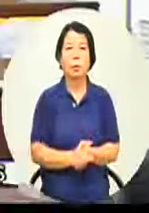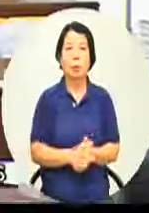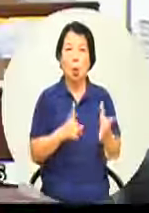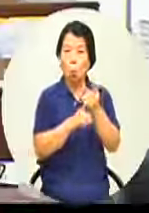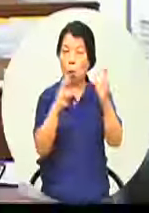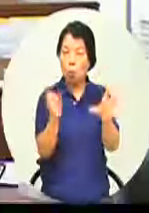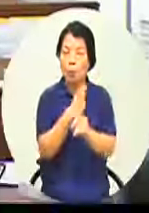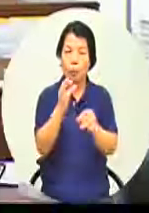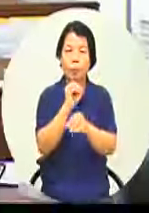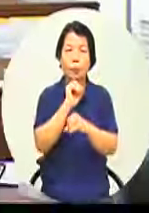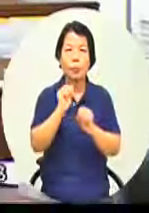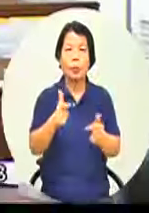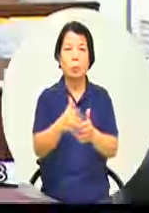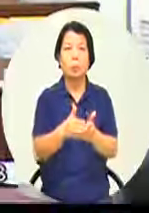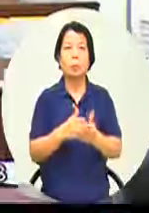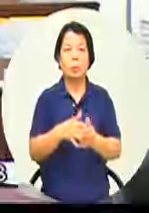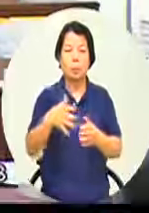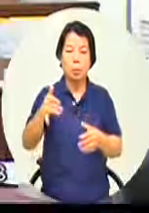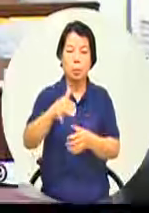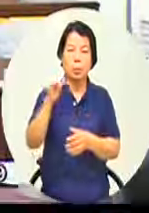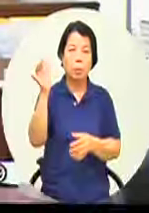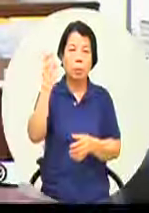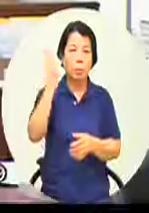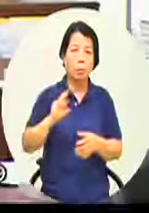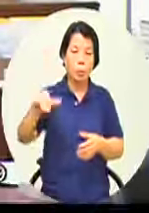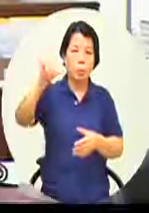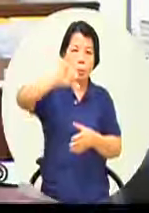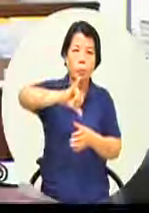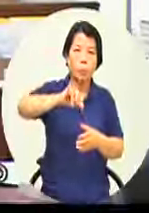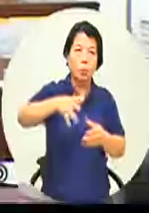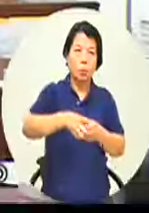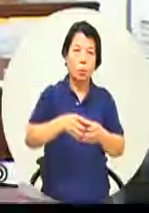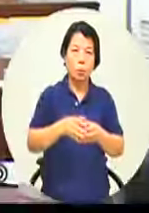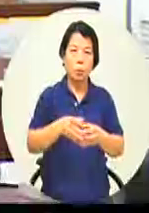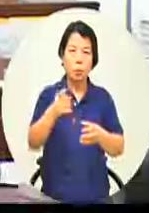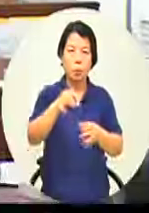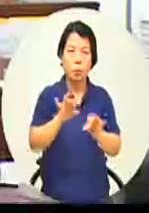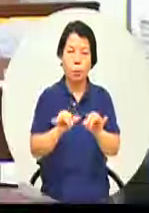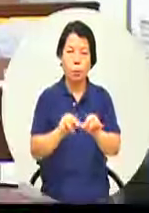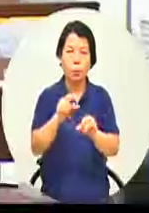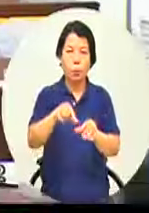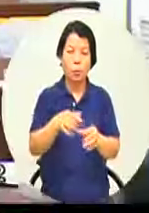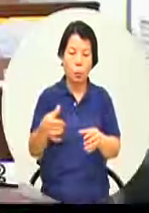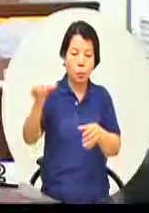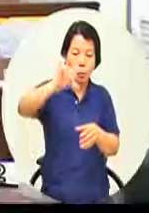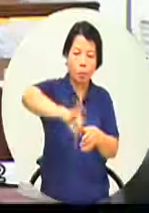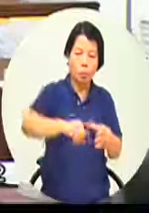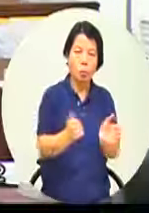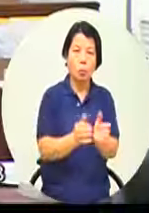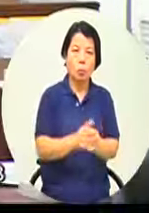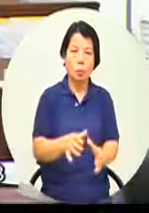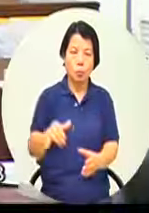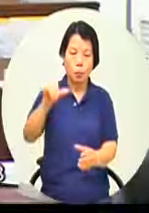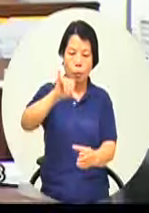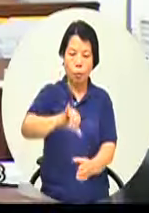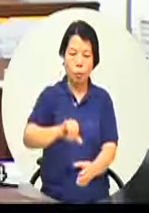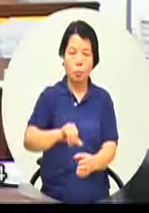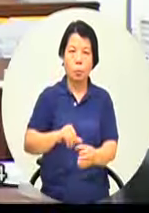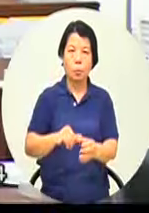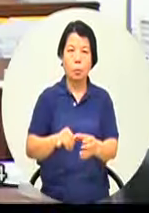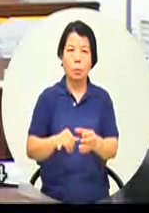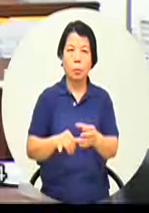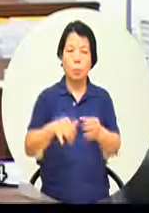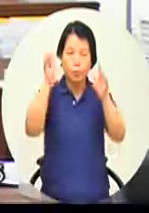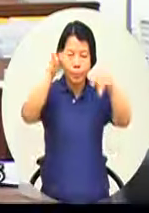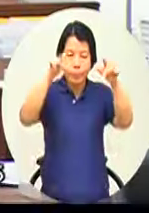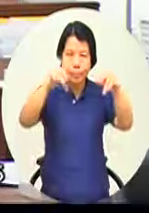呢倒进了。这里面的东西是我把这个灶土倒进去的哈。我们现在水呢，让它丢进去，落雨